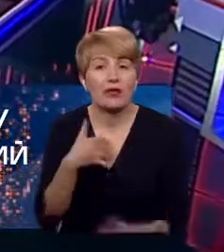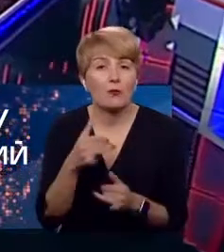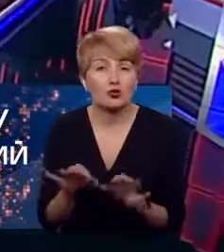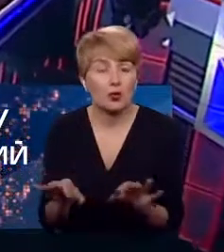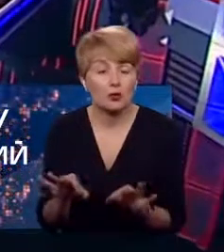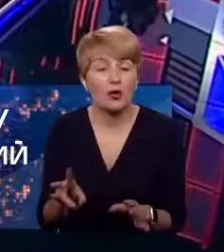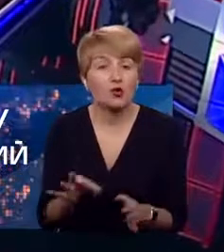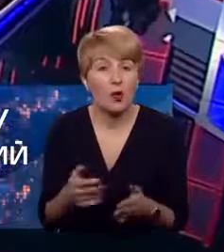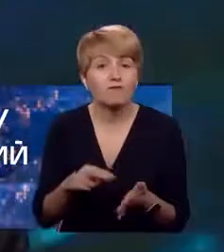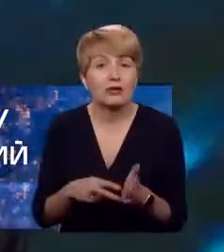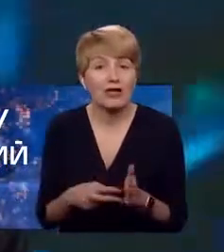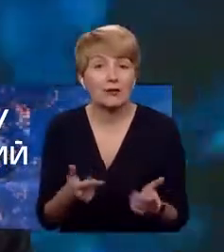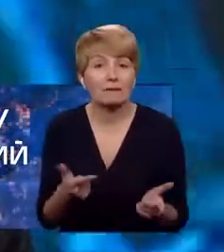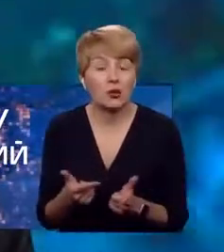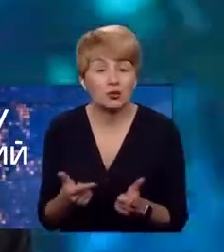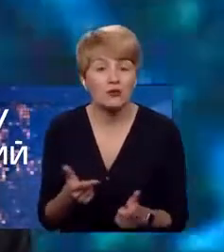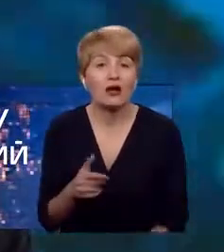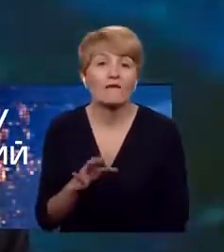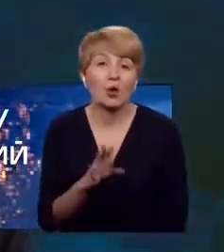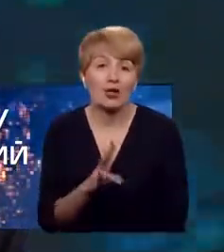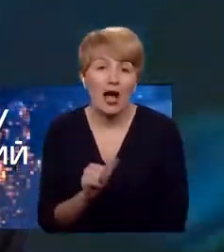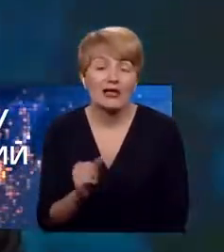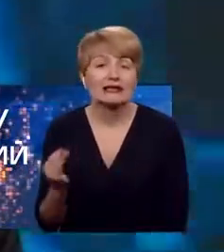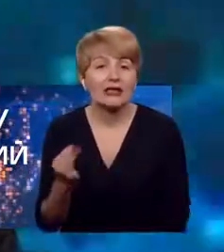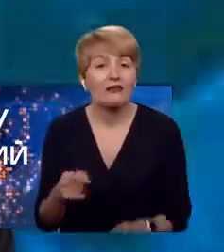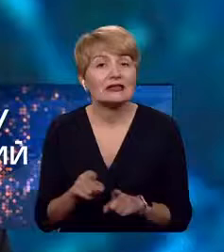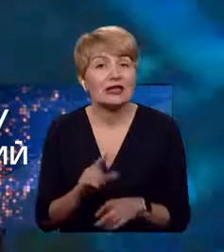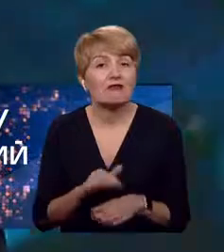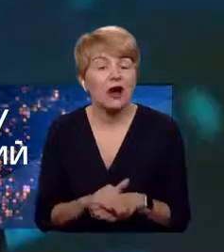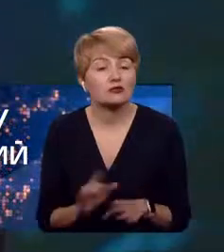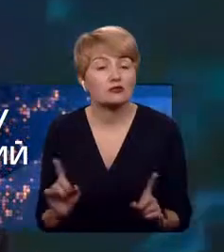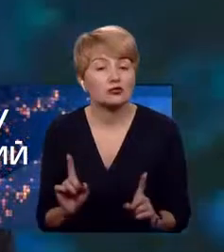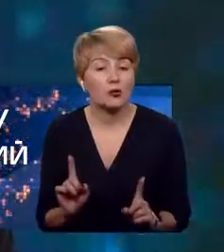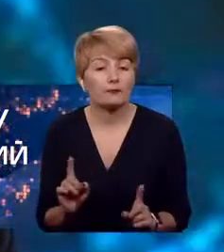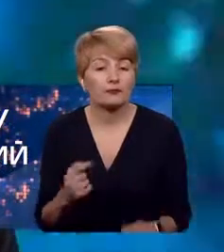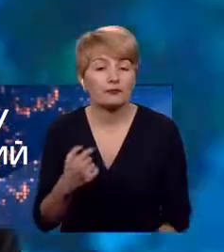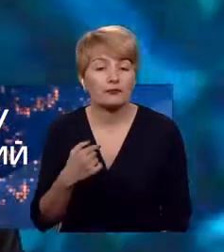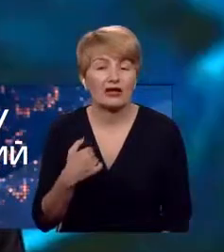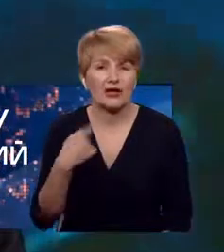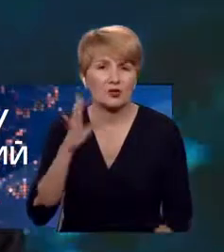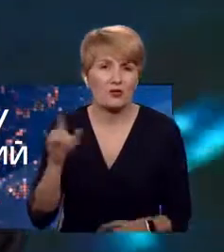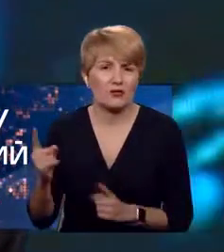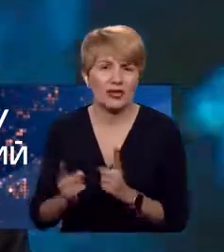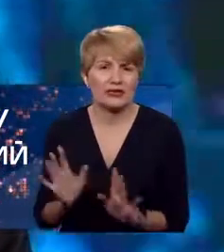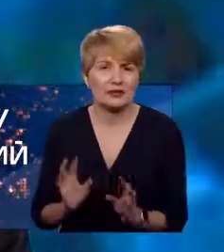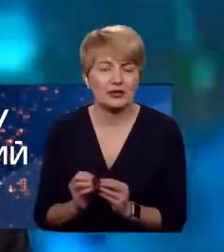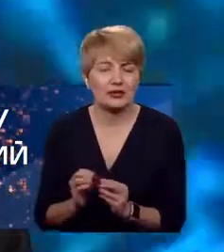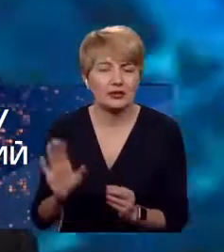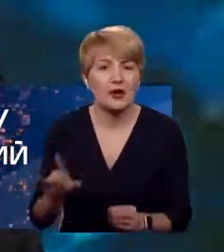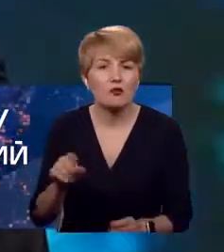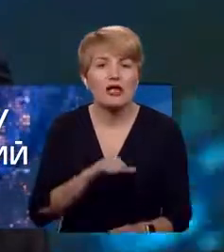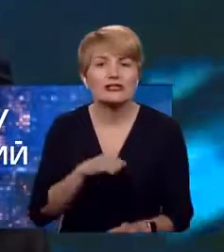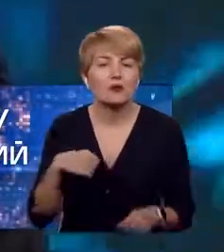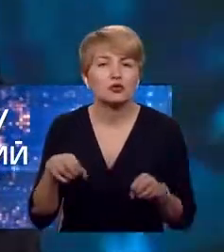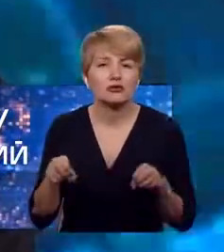Але в плані підготовки Юлія Володимирівна, вона цікава таким фактом, що, я не думаю, що це змінилось між іншим, вона приймає всі рішення